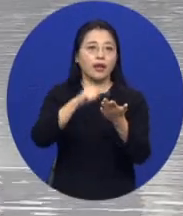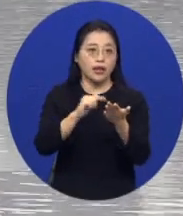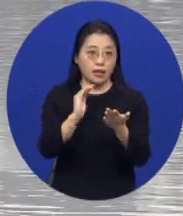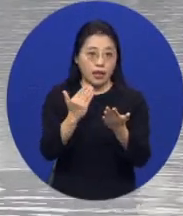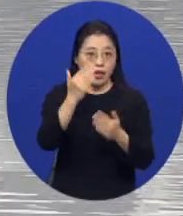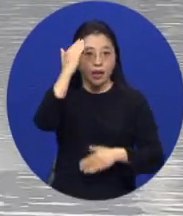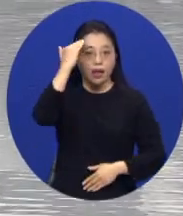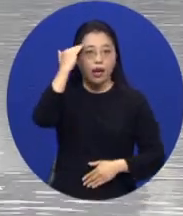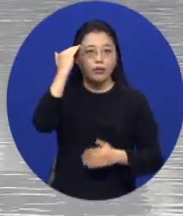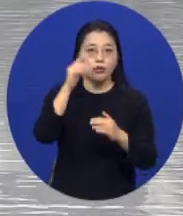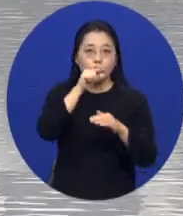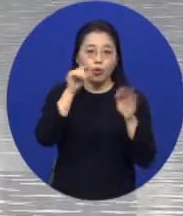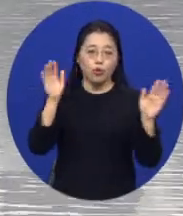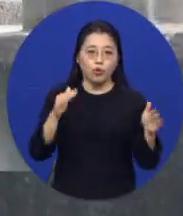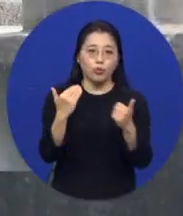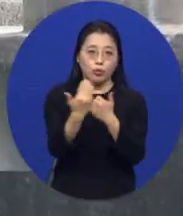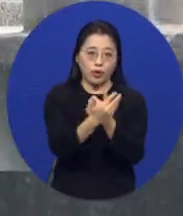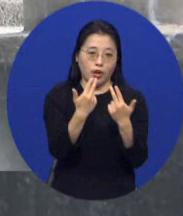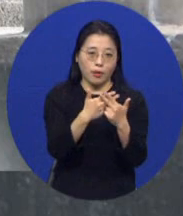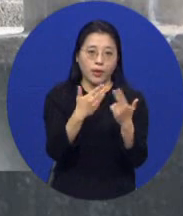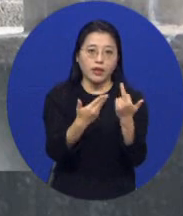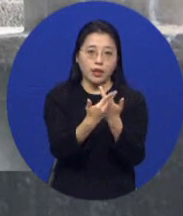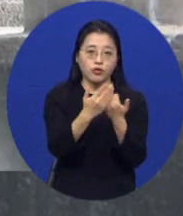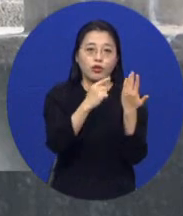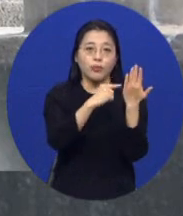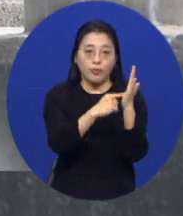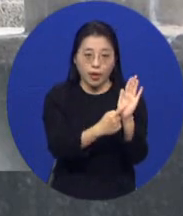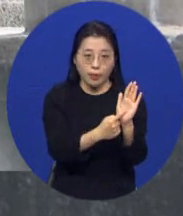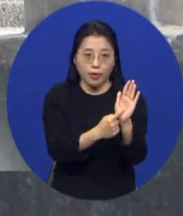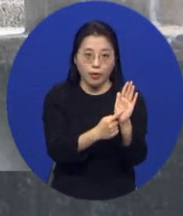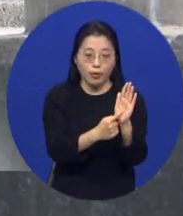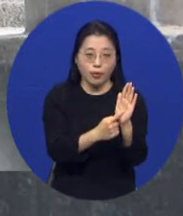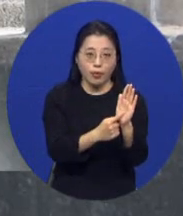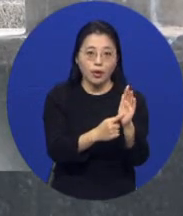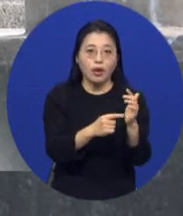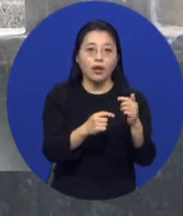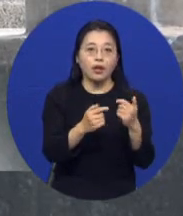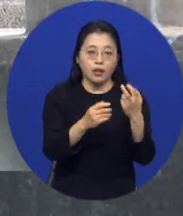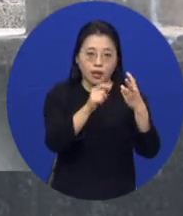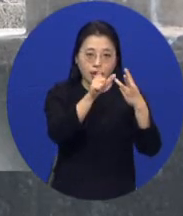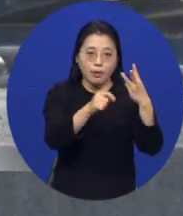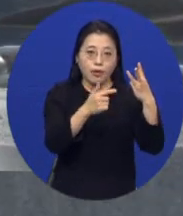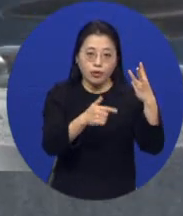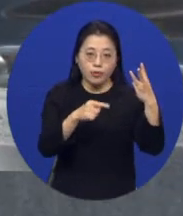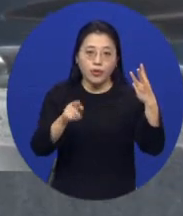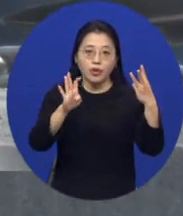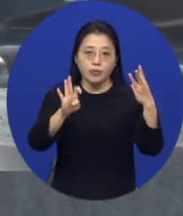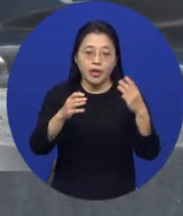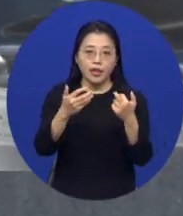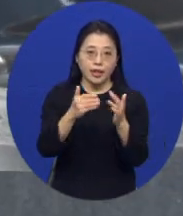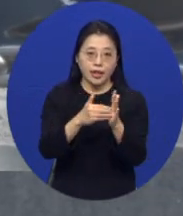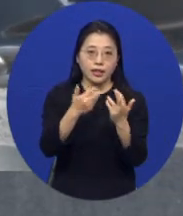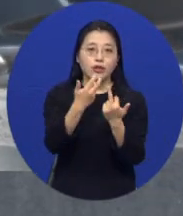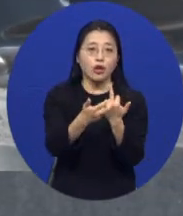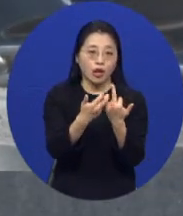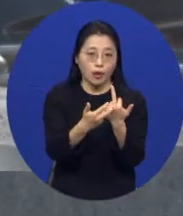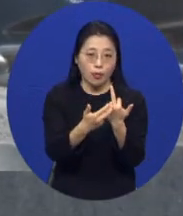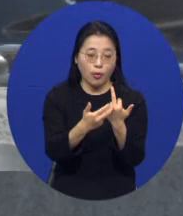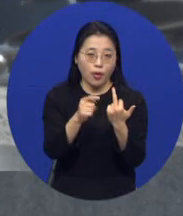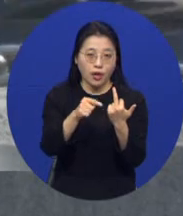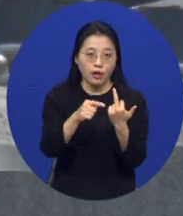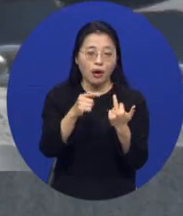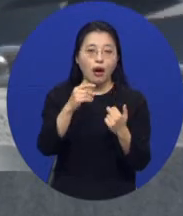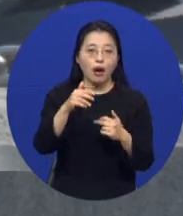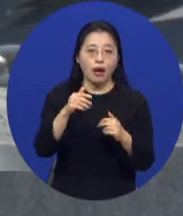한국조류보호협회 제주지회 등에 따르면 지난 6일부터 14일까지 서귀포 한국은 바다에서 갈색머리 갈매기 한